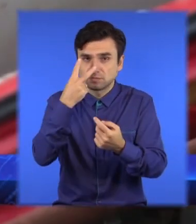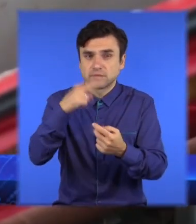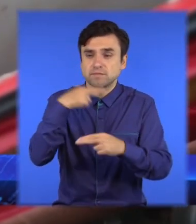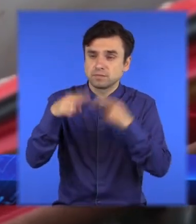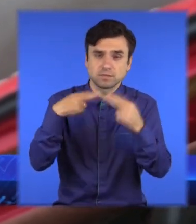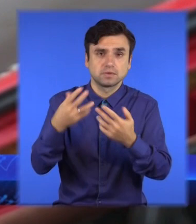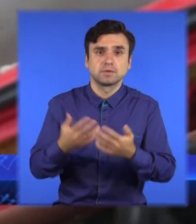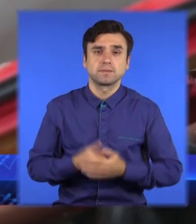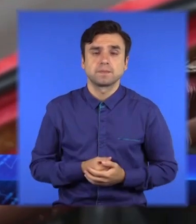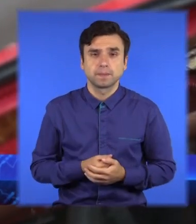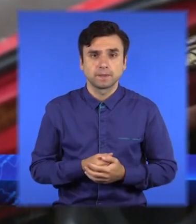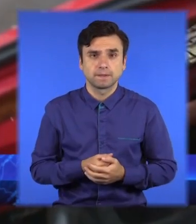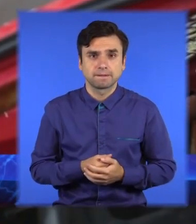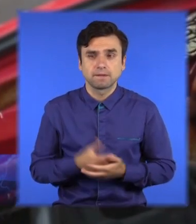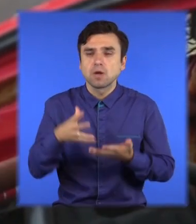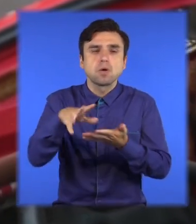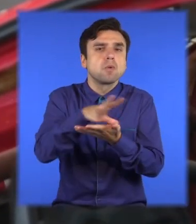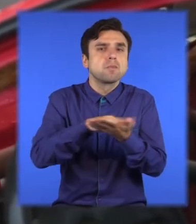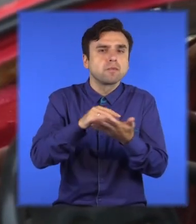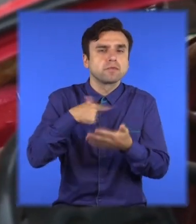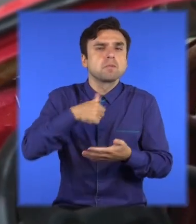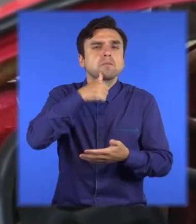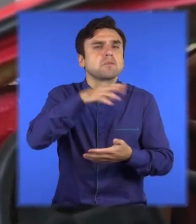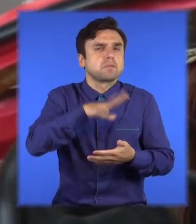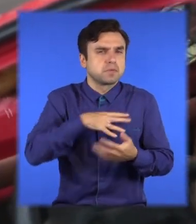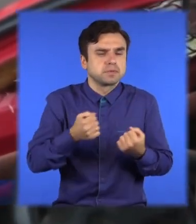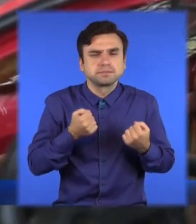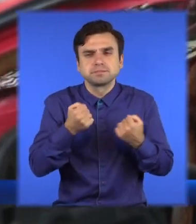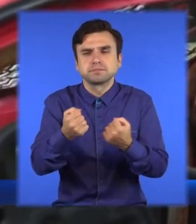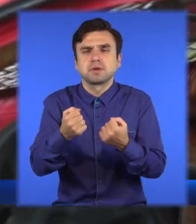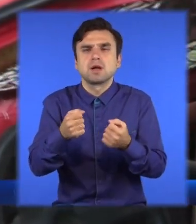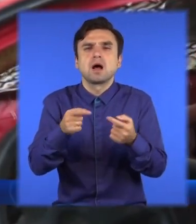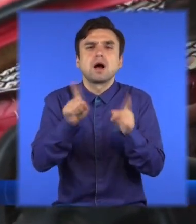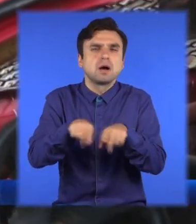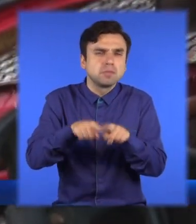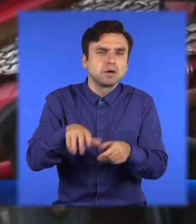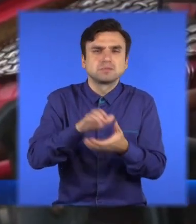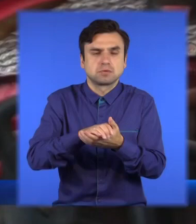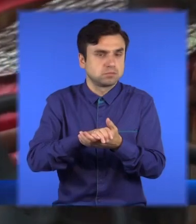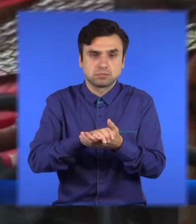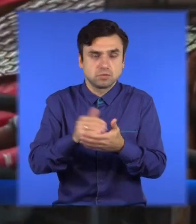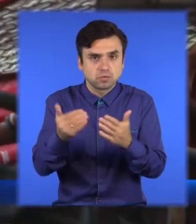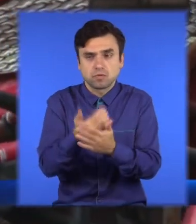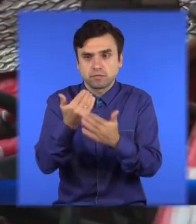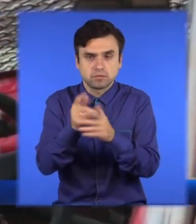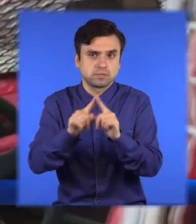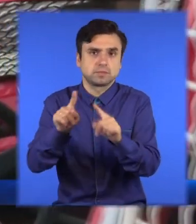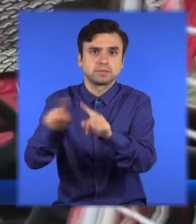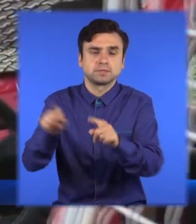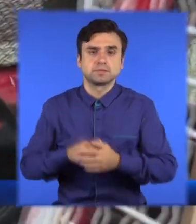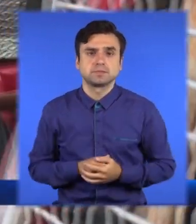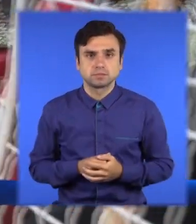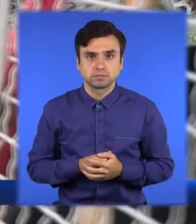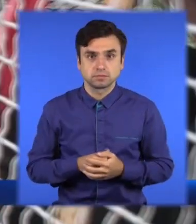Його потужність – 150 кінських сил, а звати його – Генрі Форд. Щоб підготувати таку машину до перегонів,